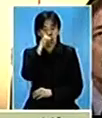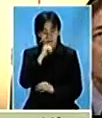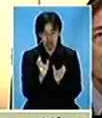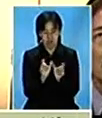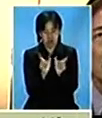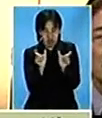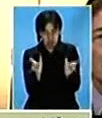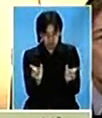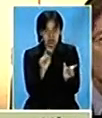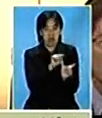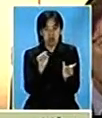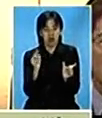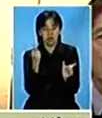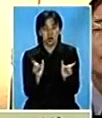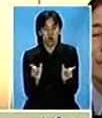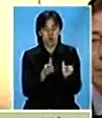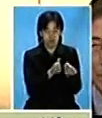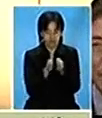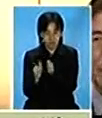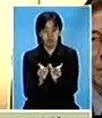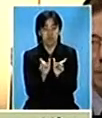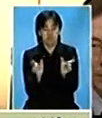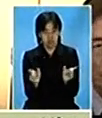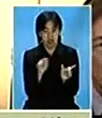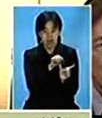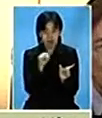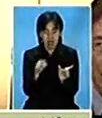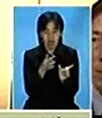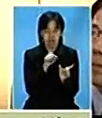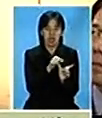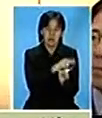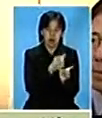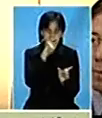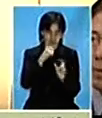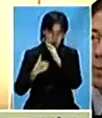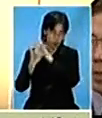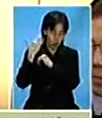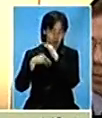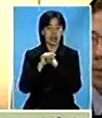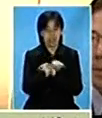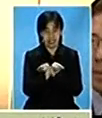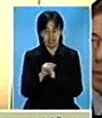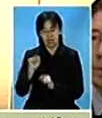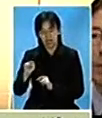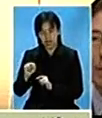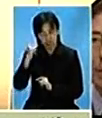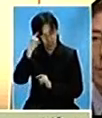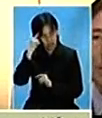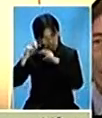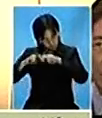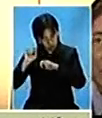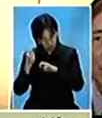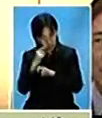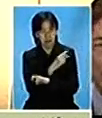เป็น2อย่างเป็น2สาขาก็คือการแพทย์แผนไทยแท้ๆนะครับแล้วก็การแพทย์แผนไทยประยุ